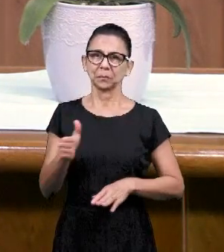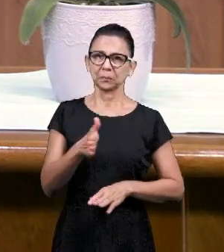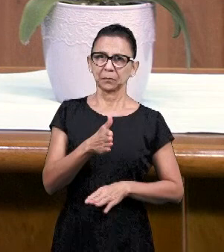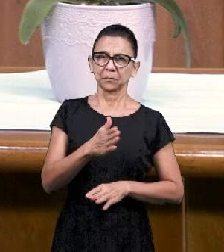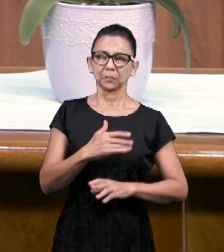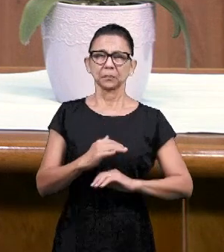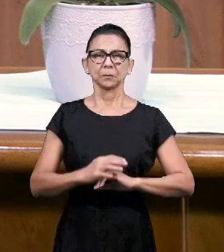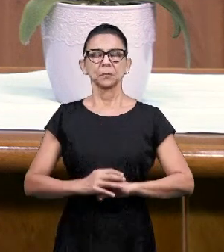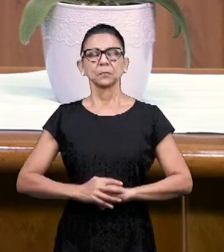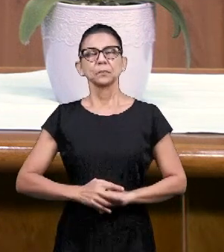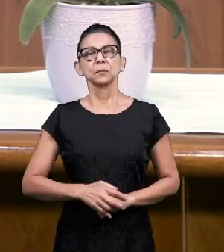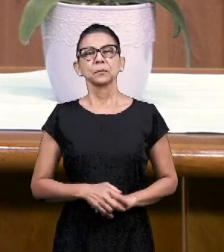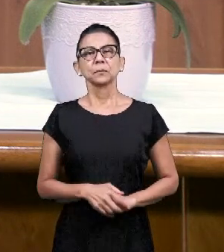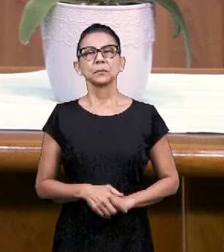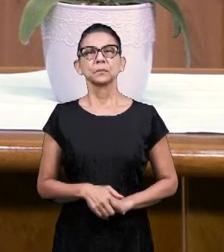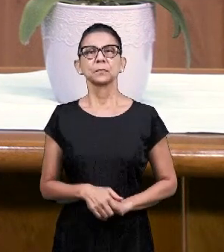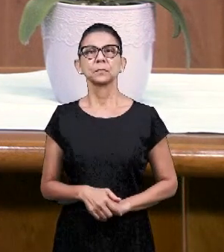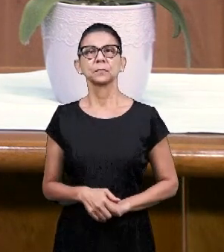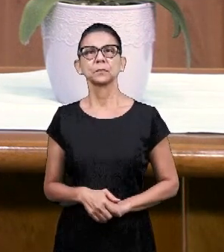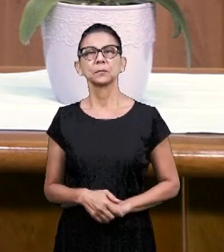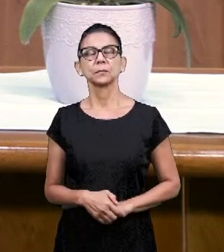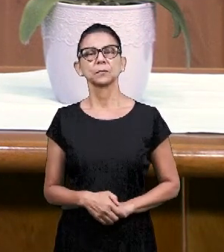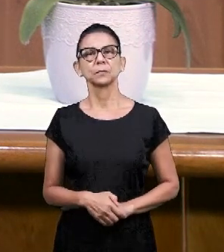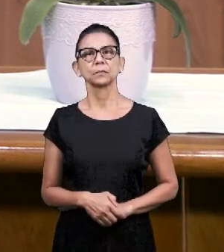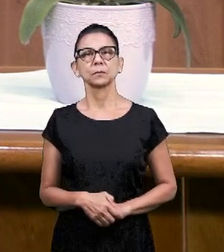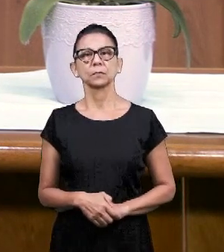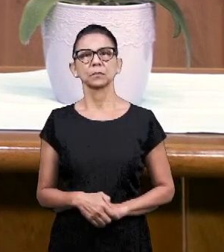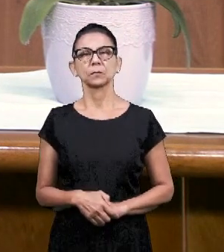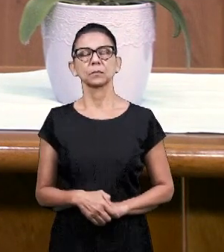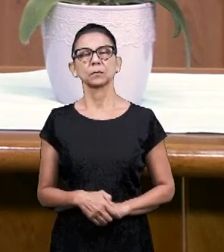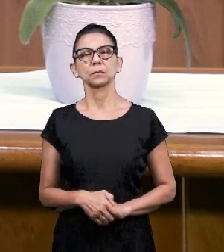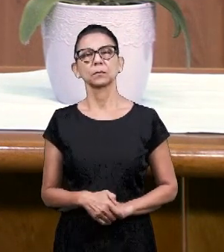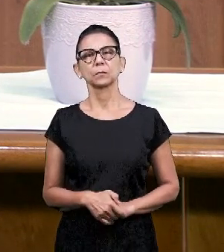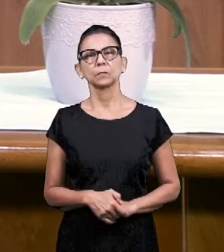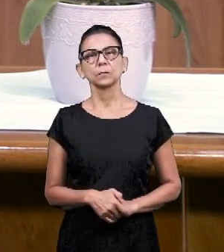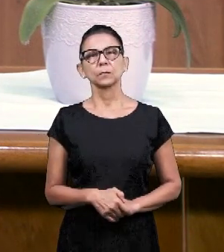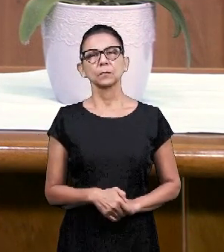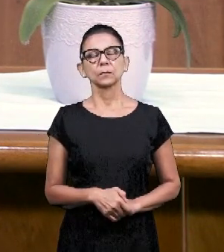ce geste ou rester comme cela vous convient le mieux. Nous allons prier maintenant.